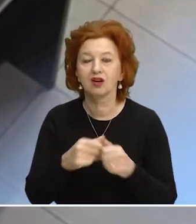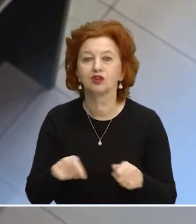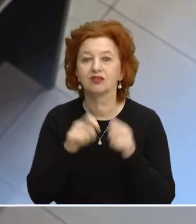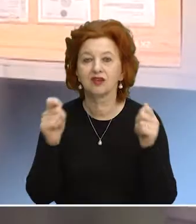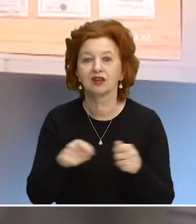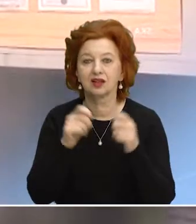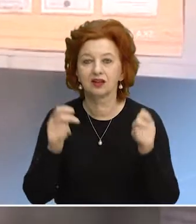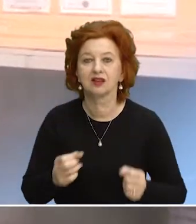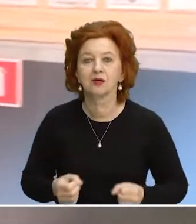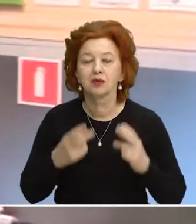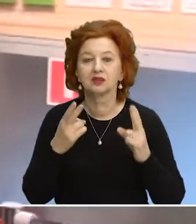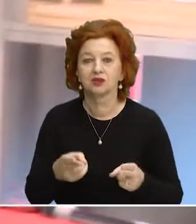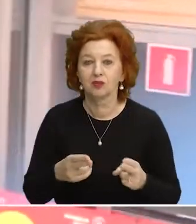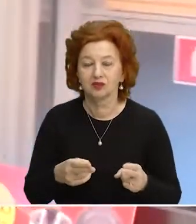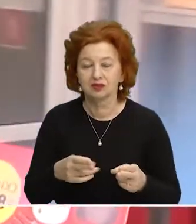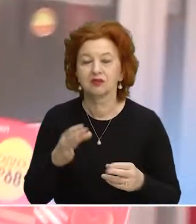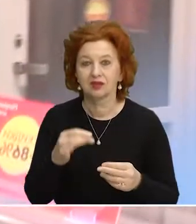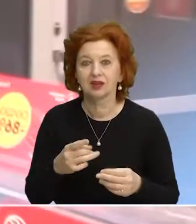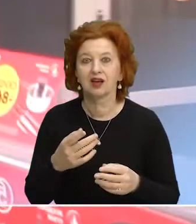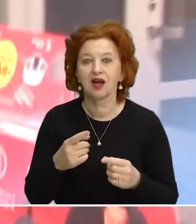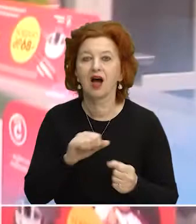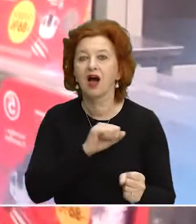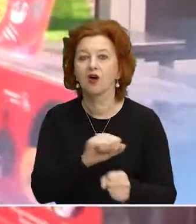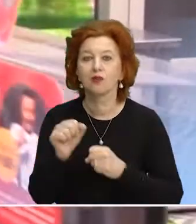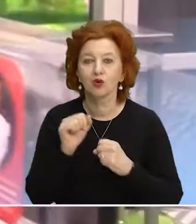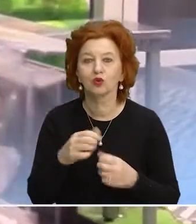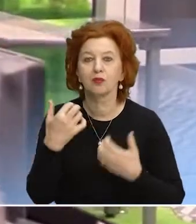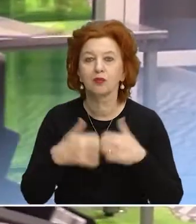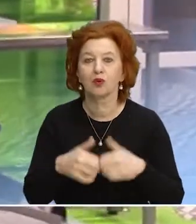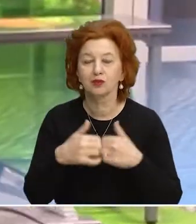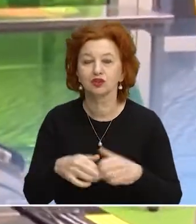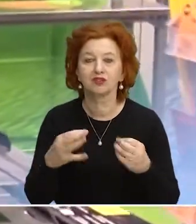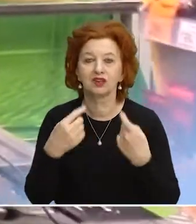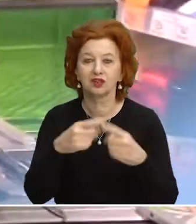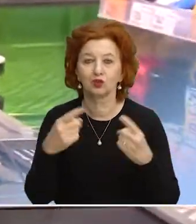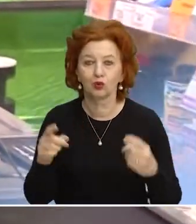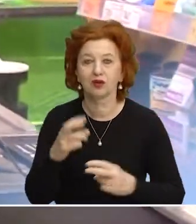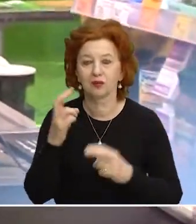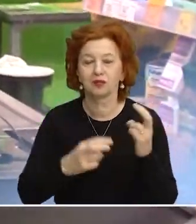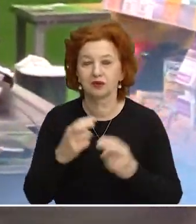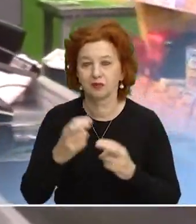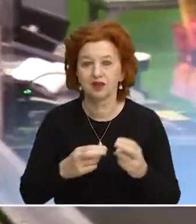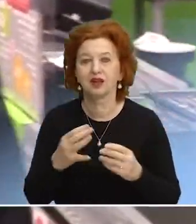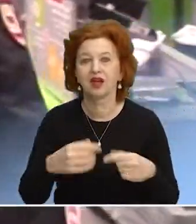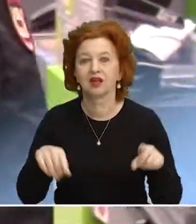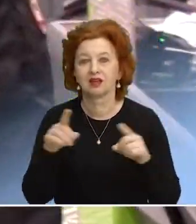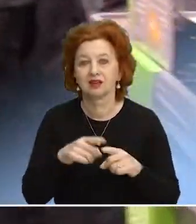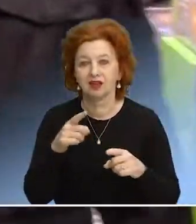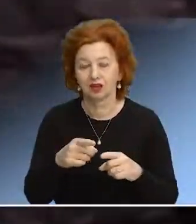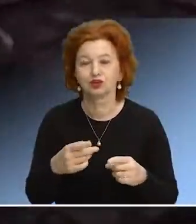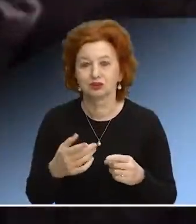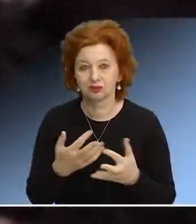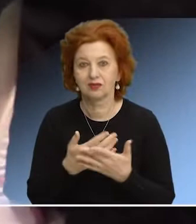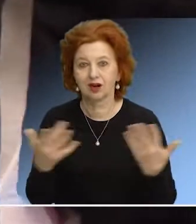количеству выявленных преступлений в сфере налогообложения, оборонно-промышленного комплекса и противодействия криминальному банкротству, а также